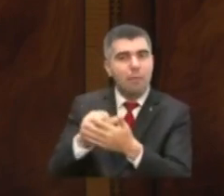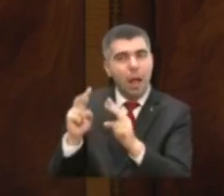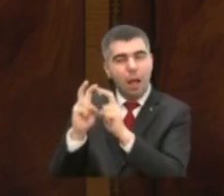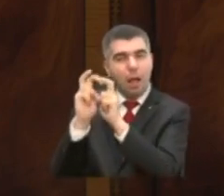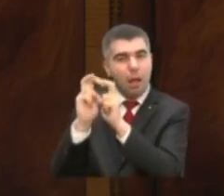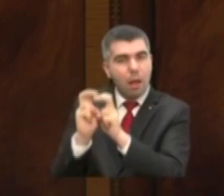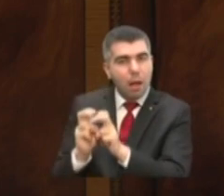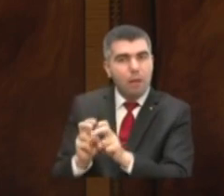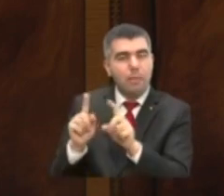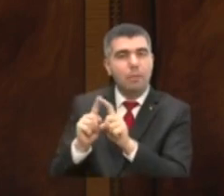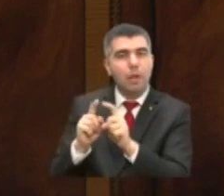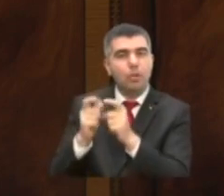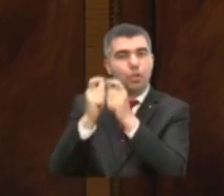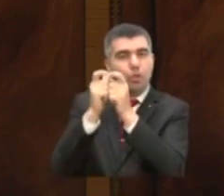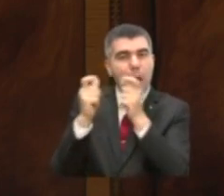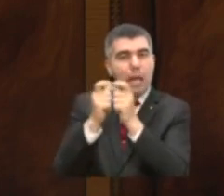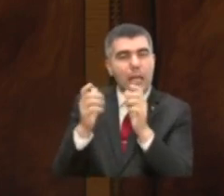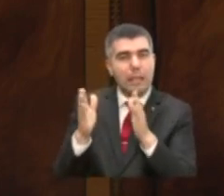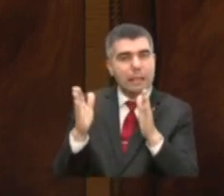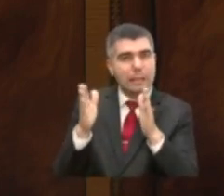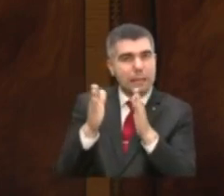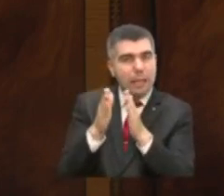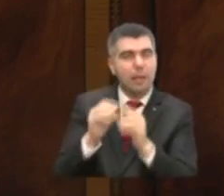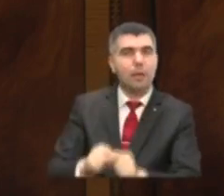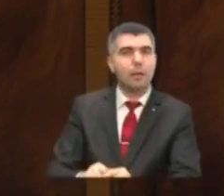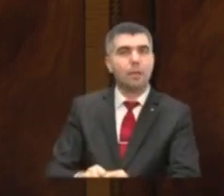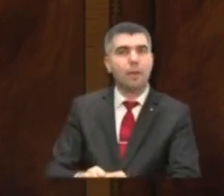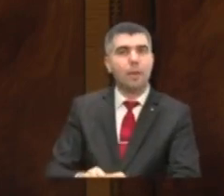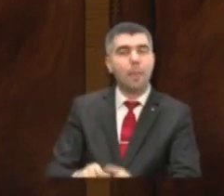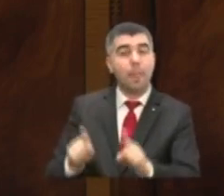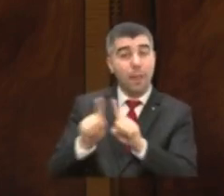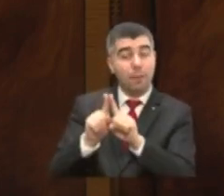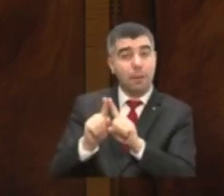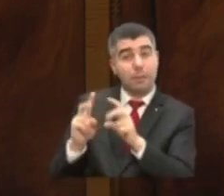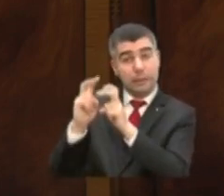على المقاولة الصغيرة والمتوسطة من خلال تخفيض